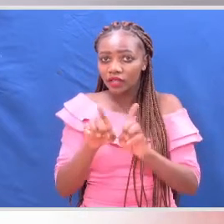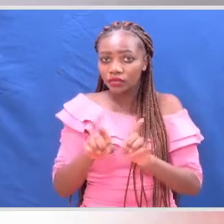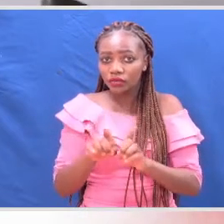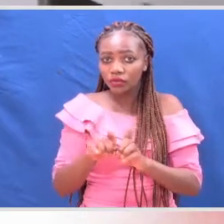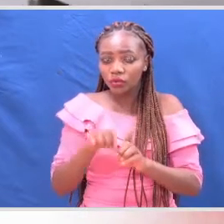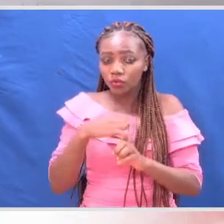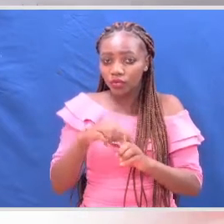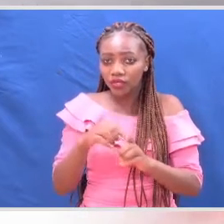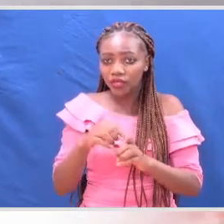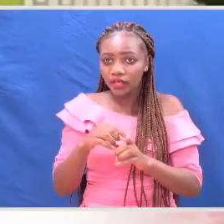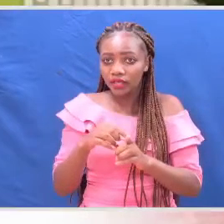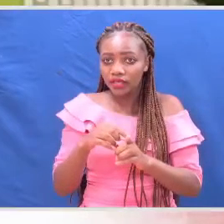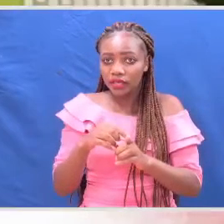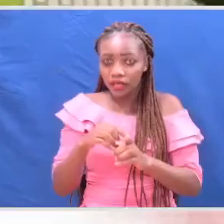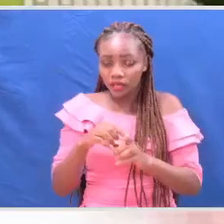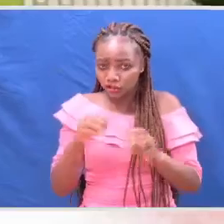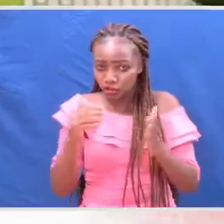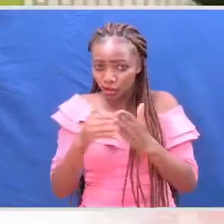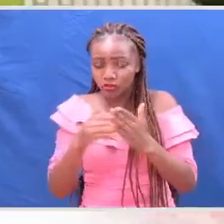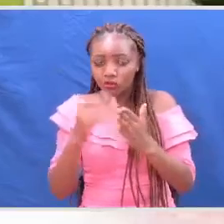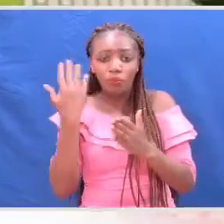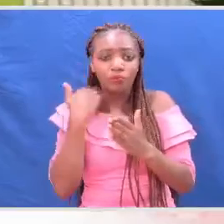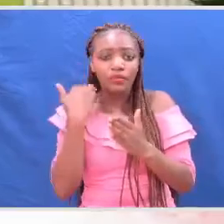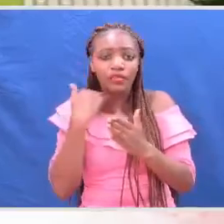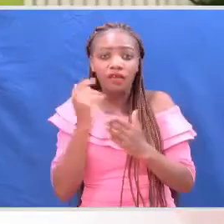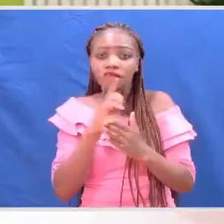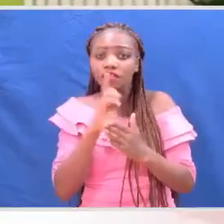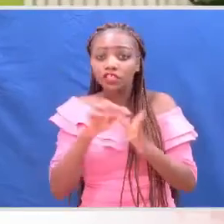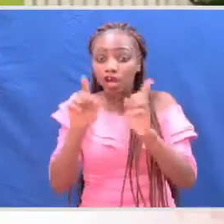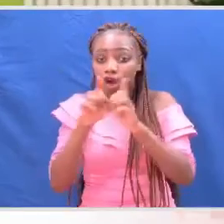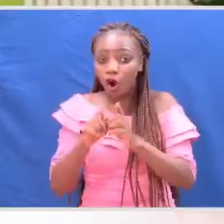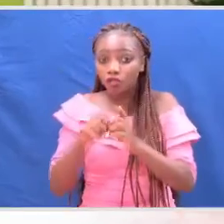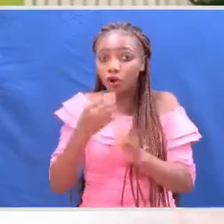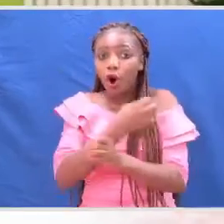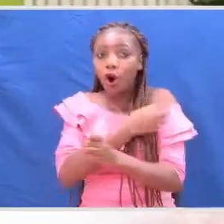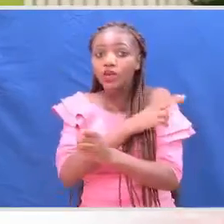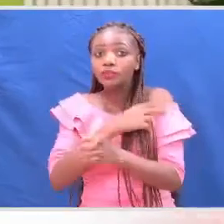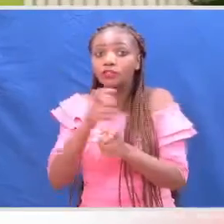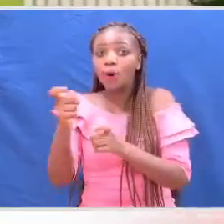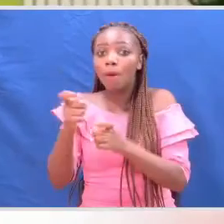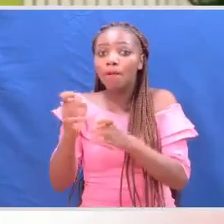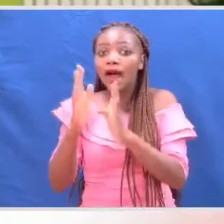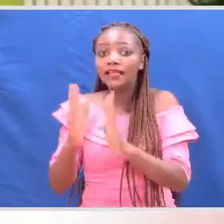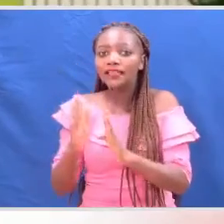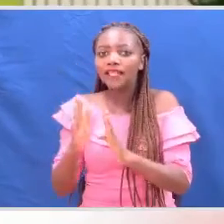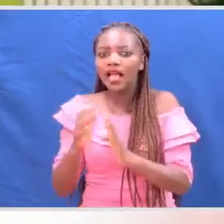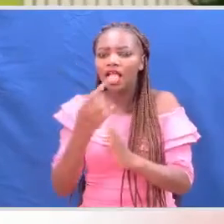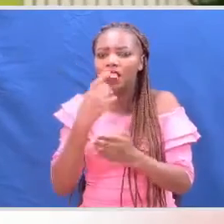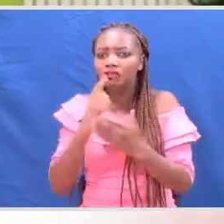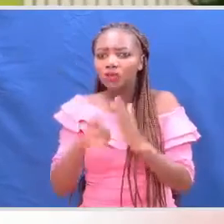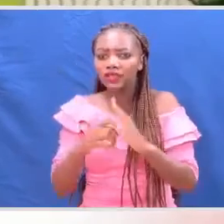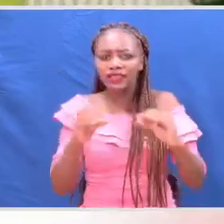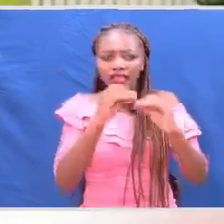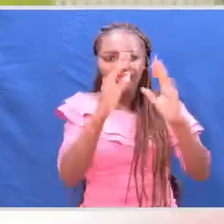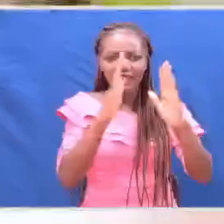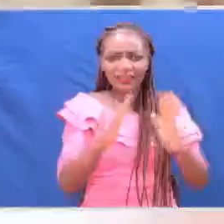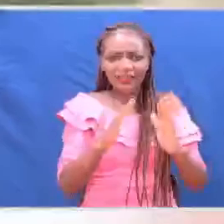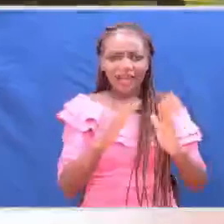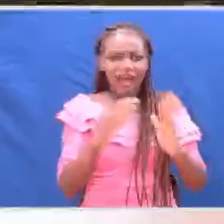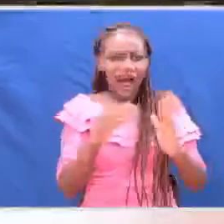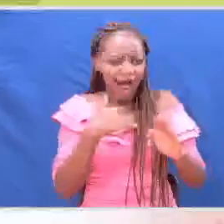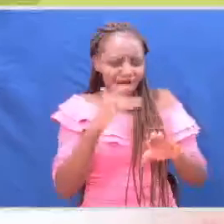we managed to arrest the bleeding. Kwa mujibu wa usimamizi wa hospitali hii, Edwin Mokaya alikuwa na majeraha makali ambayo